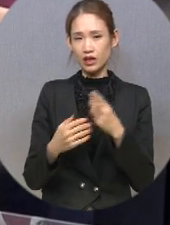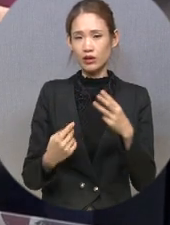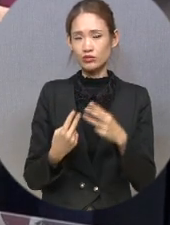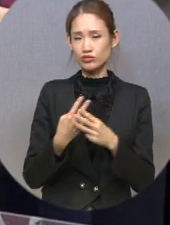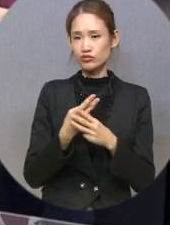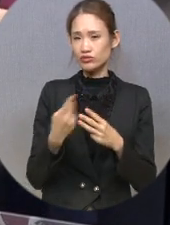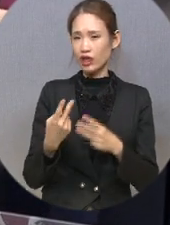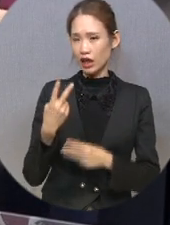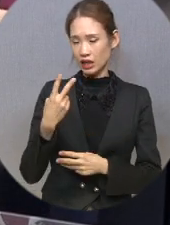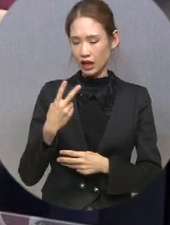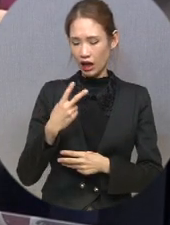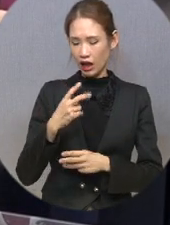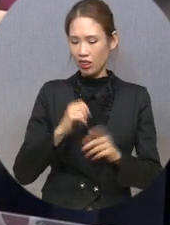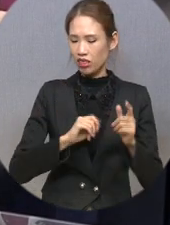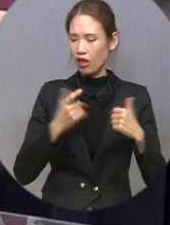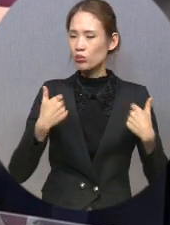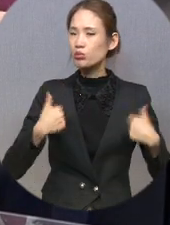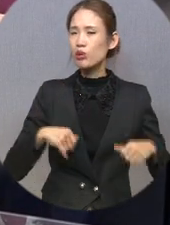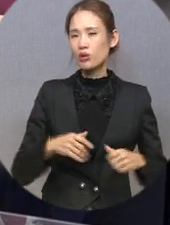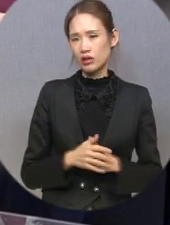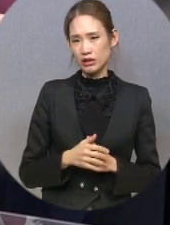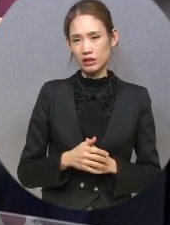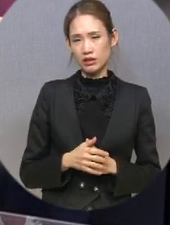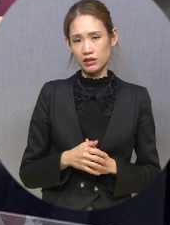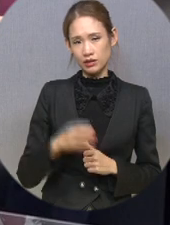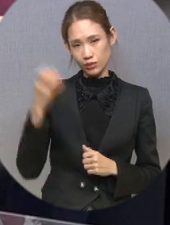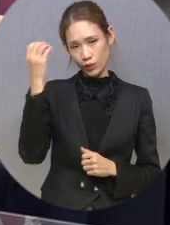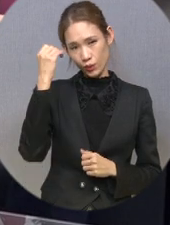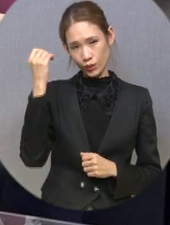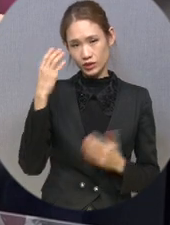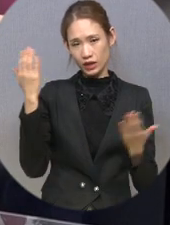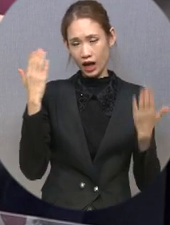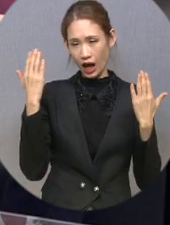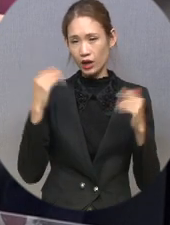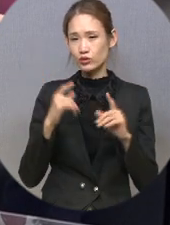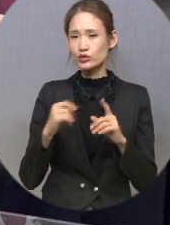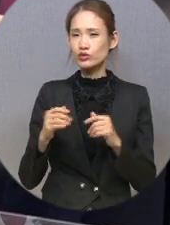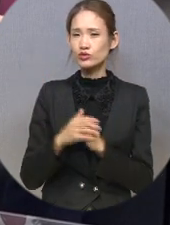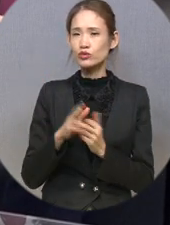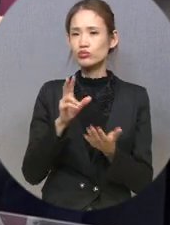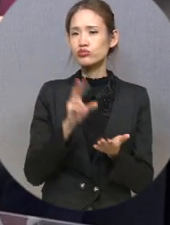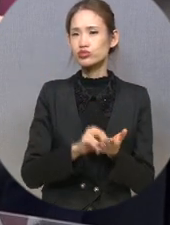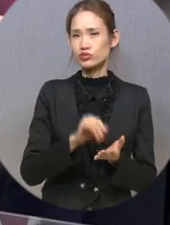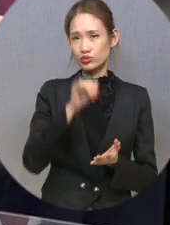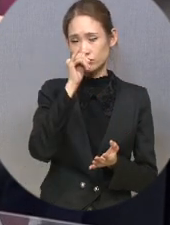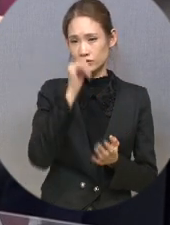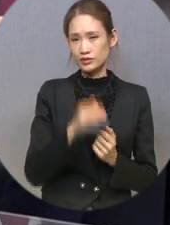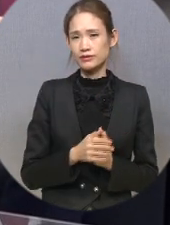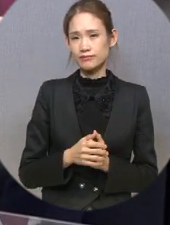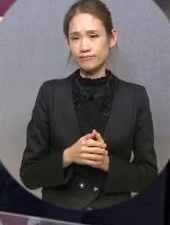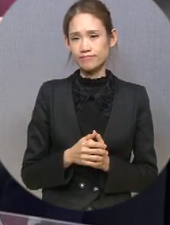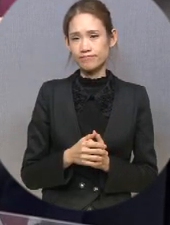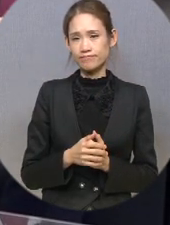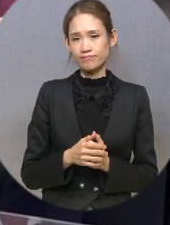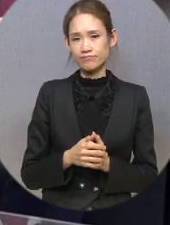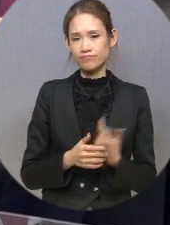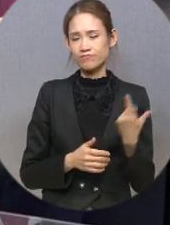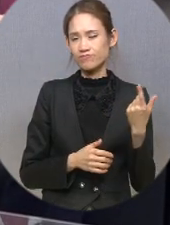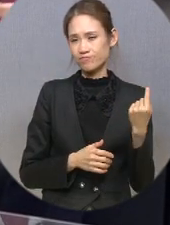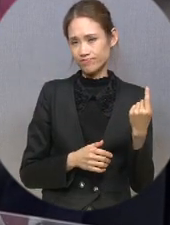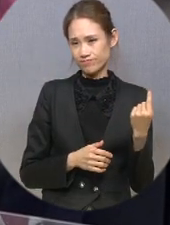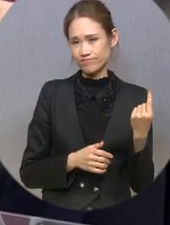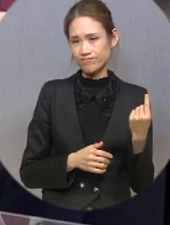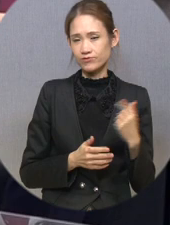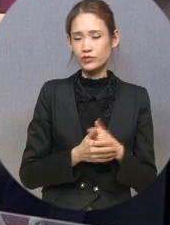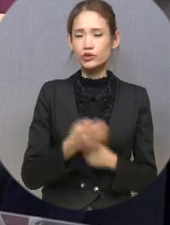엎어져 버린다는 거죠. 이게 고등학교 교실의 일부 교실이겠습니다만은 문제예요. 그러다 보니